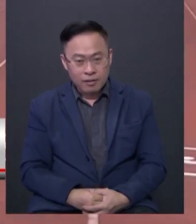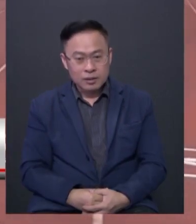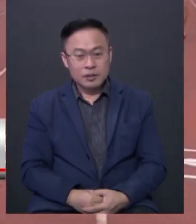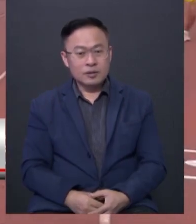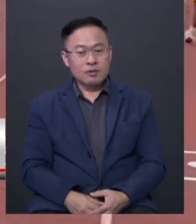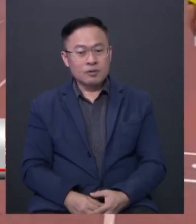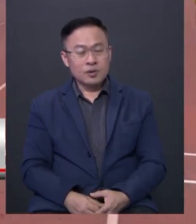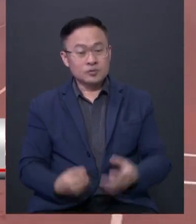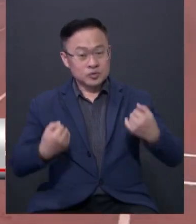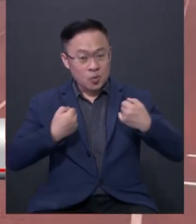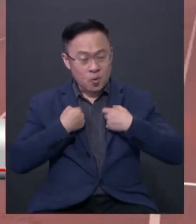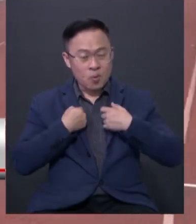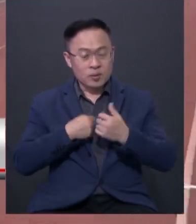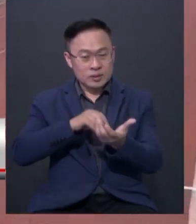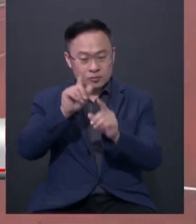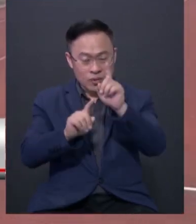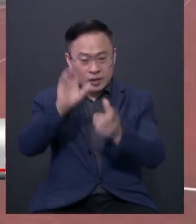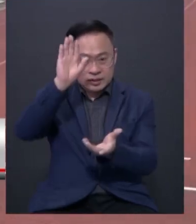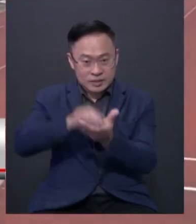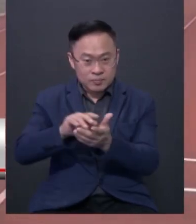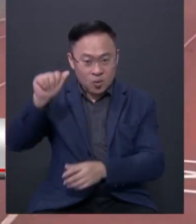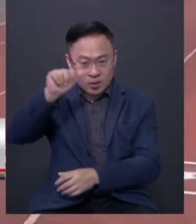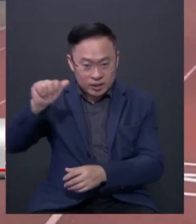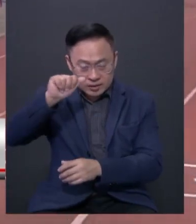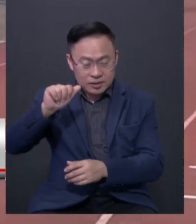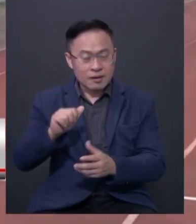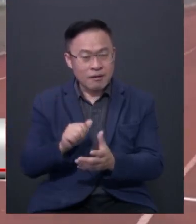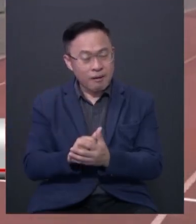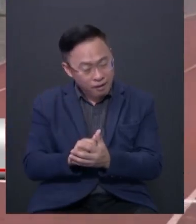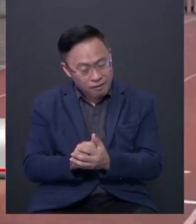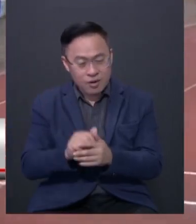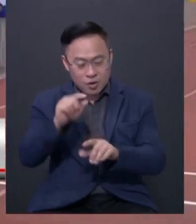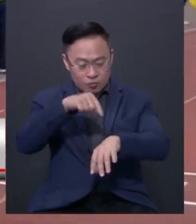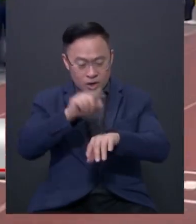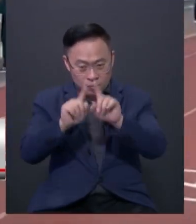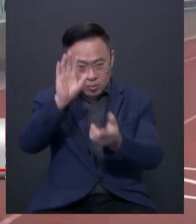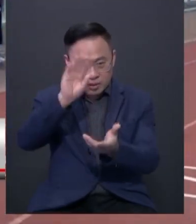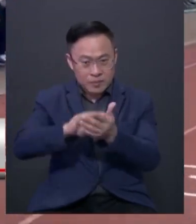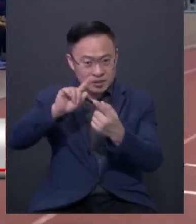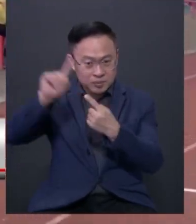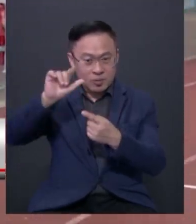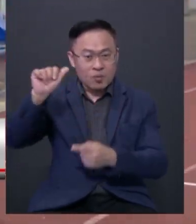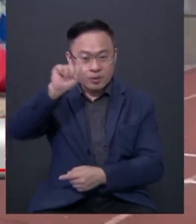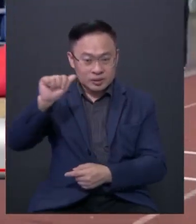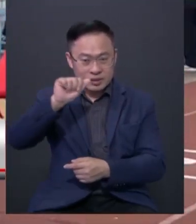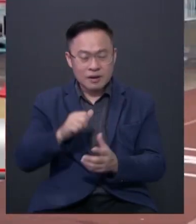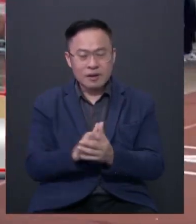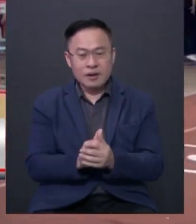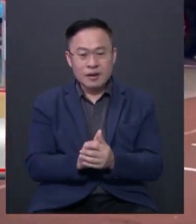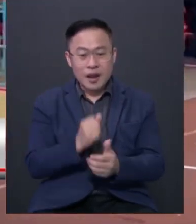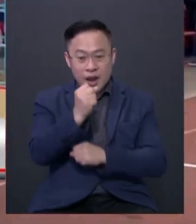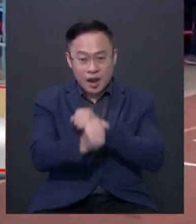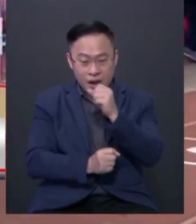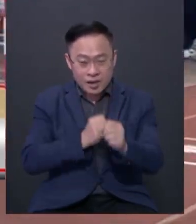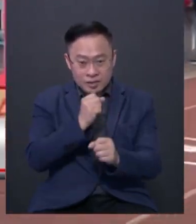ไทยแล้วก็เอเชียนะคะ5รายการที่เคยลงแข่งขันในรุ่นอายุ100ถึง104ปีวันแรกลงแข่งขัน2ร